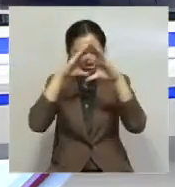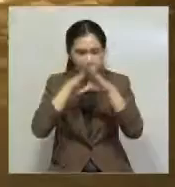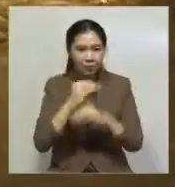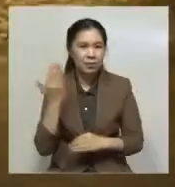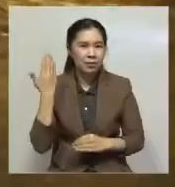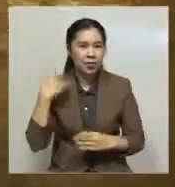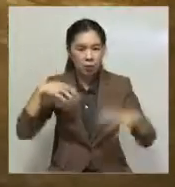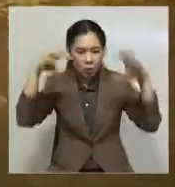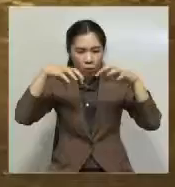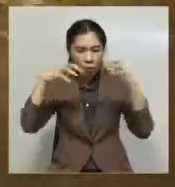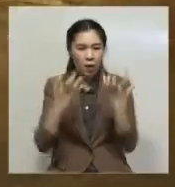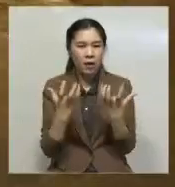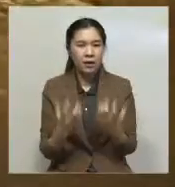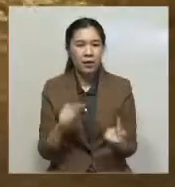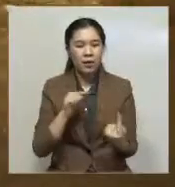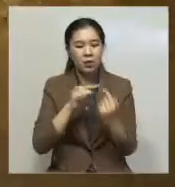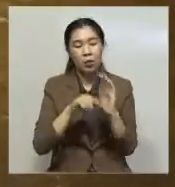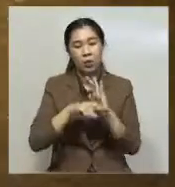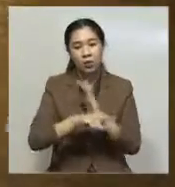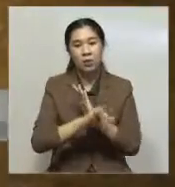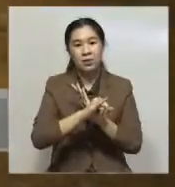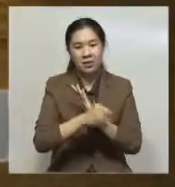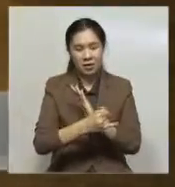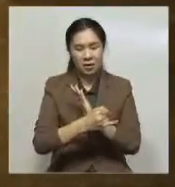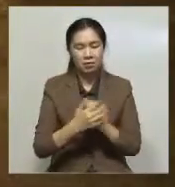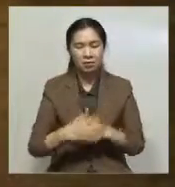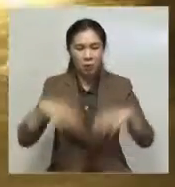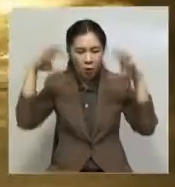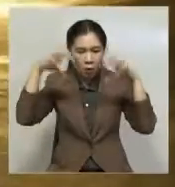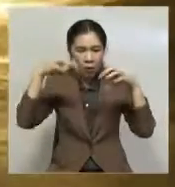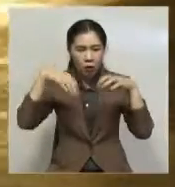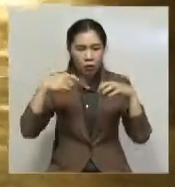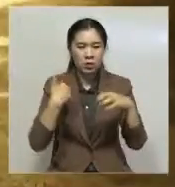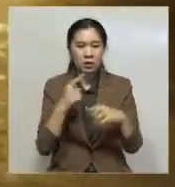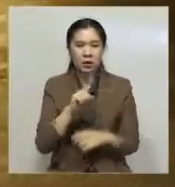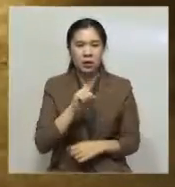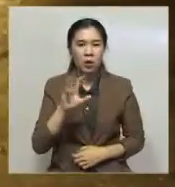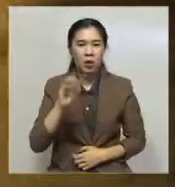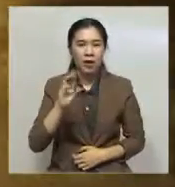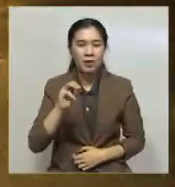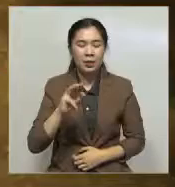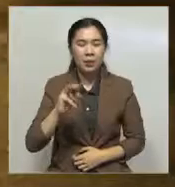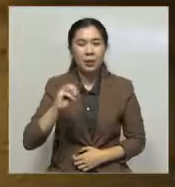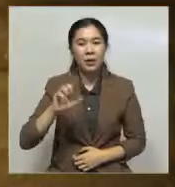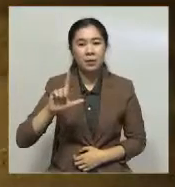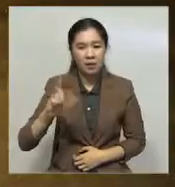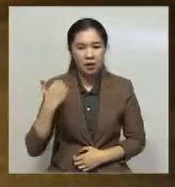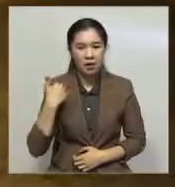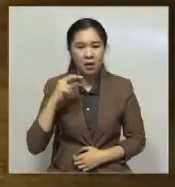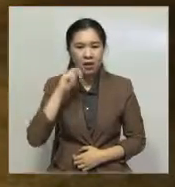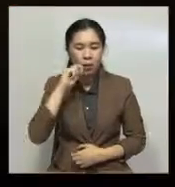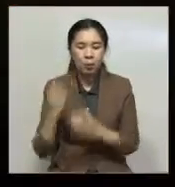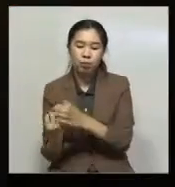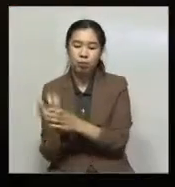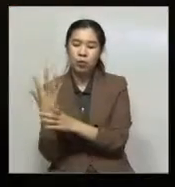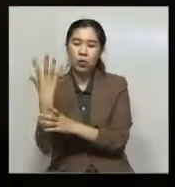าค่ะมีฝนตกหนักต่อเนื่องนะคะในพื้นที่จังหวัดจันทบุรีมีปริมาณฝนสูงสุดวัดได้150 มิลลิเมตรทำให้น้ำป่าจ